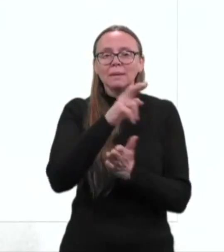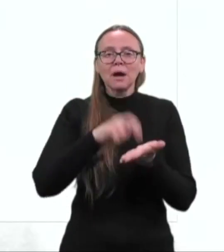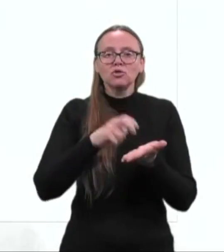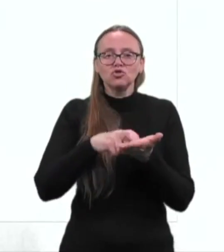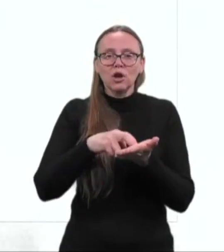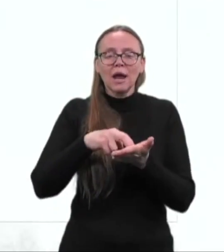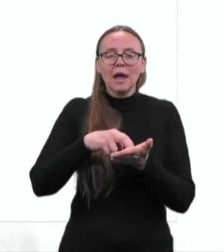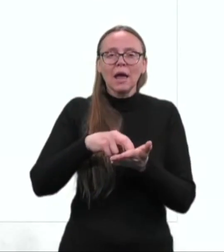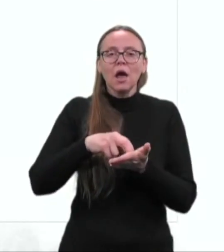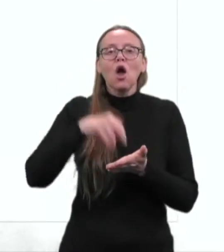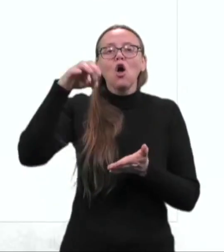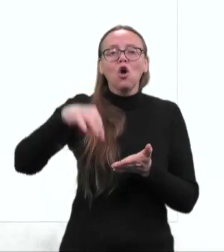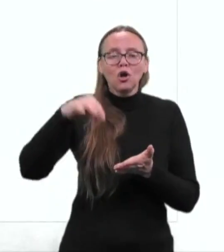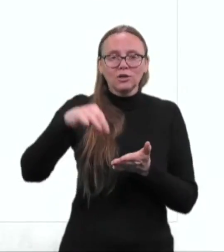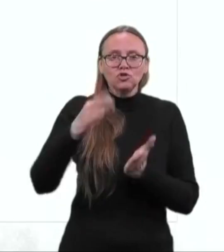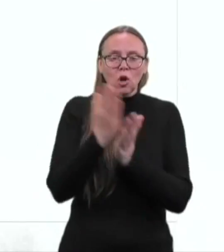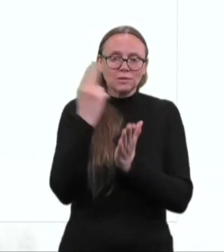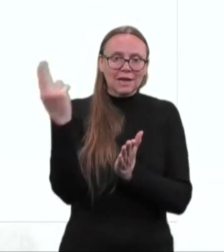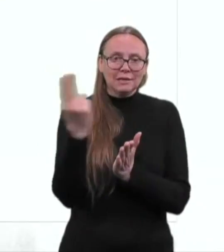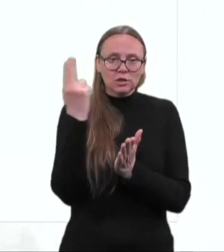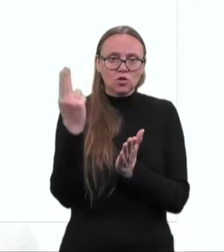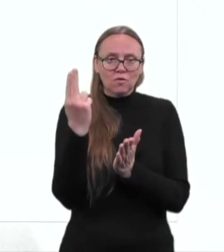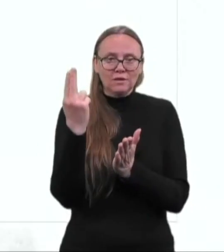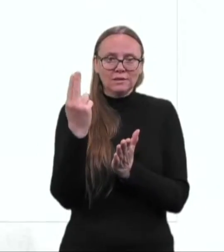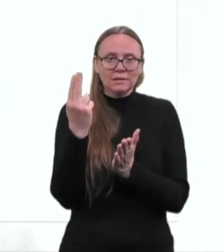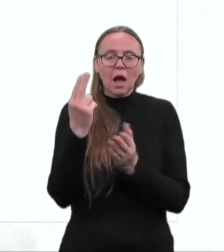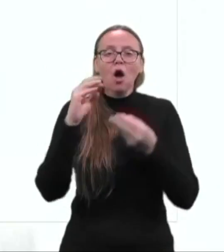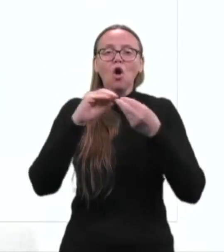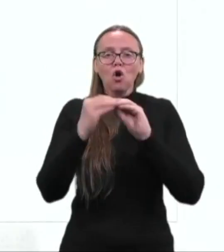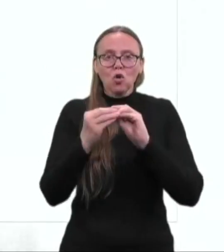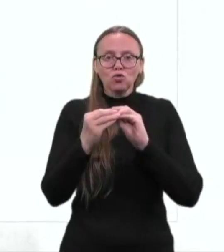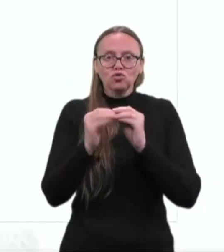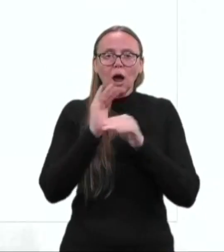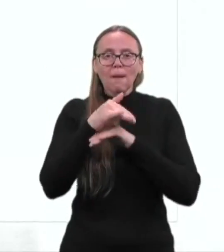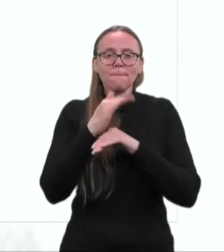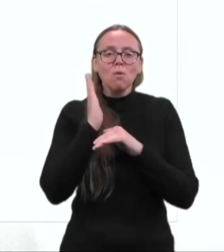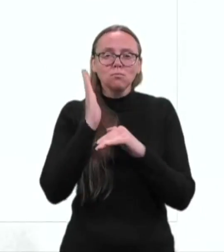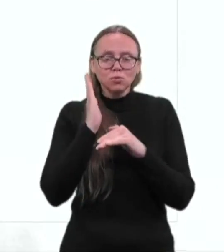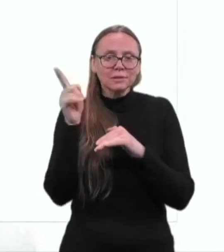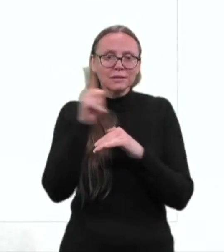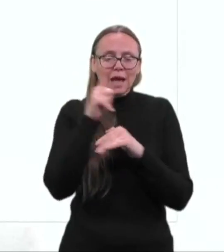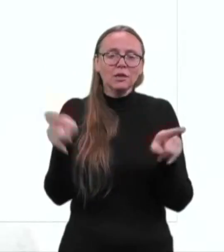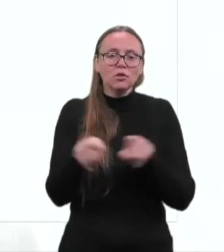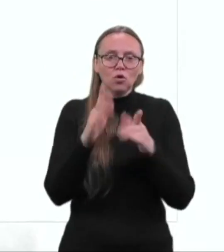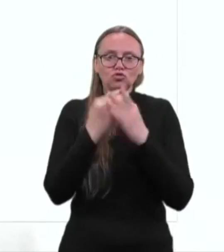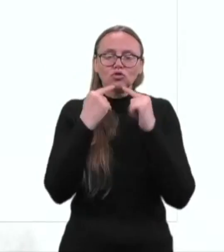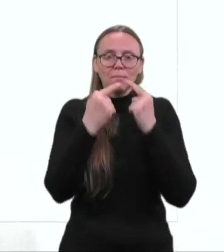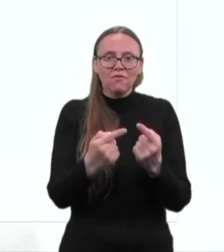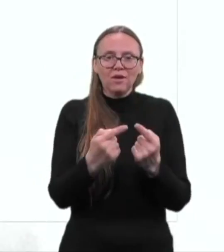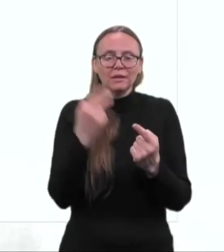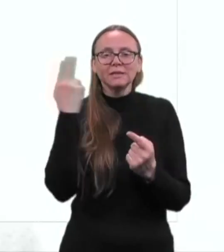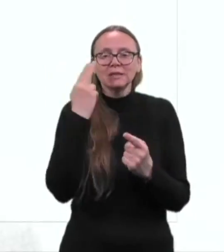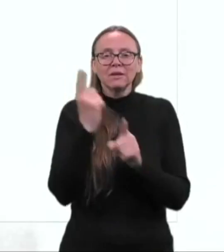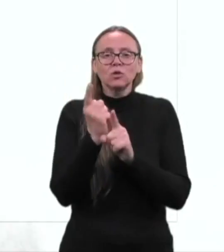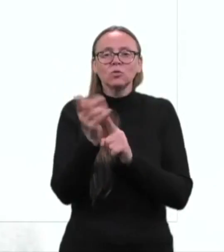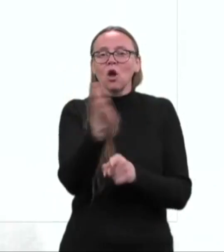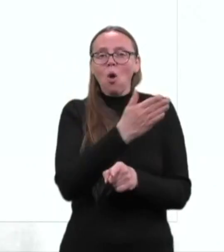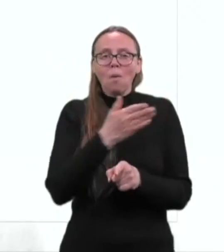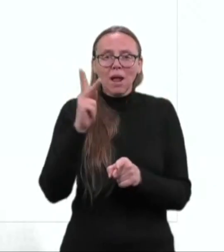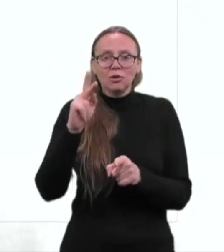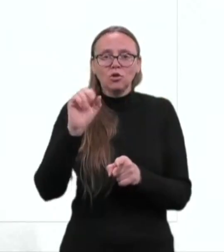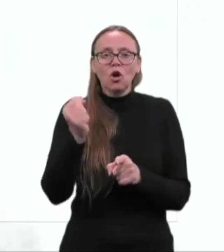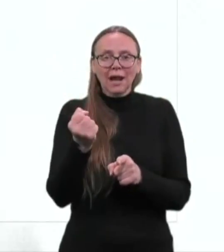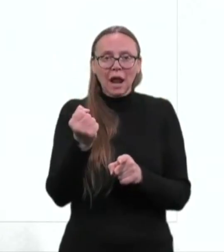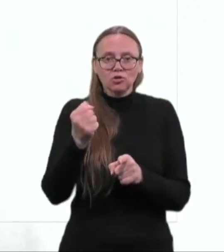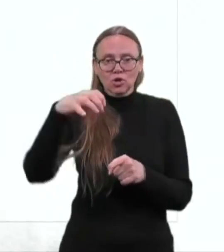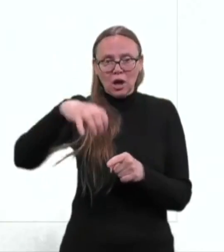še Goriška, Osrednjeslovenska regija, Koroška, Pomurska regija in kot že rečeno seveda tudi Obalno-kraška